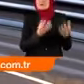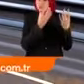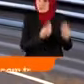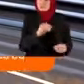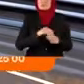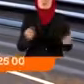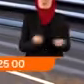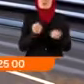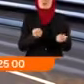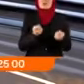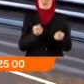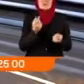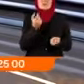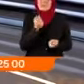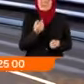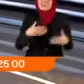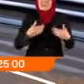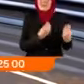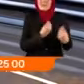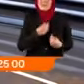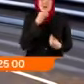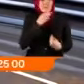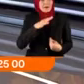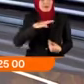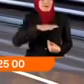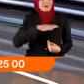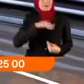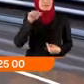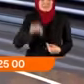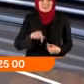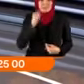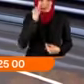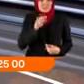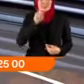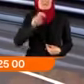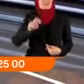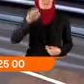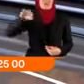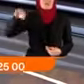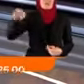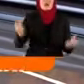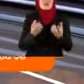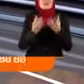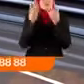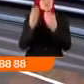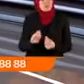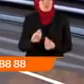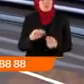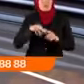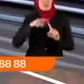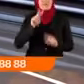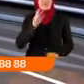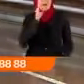yüreğimize su Serkan haberlerde var bu saat itibariyle 88 noktada alevler kontrol altına alındı Atv Haber